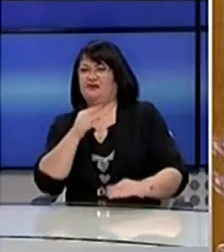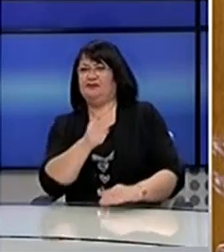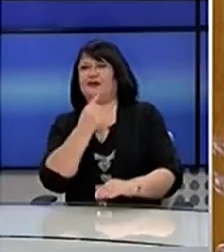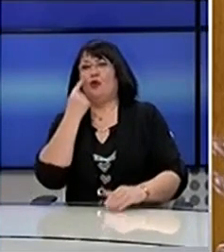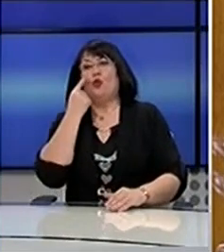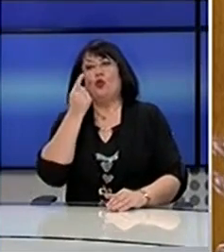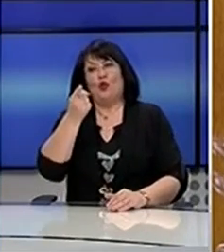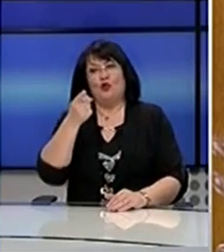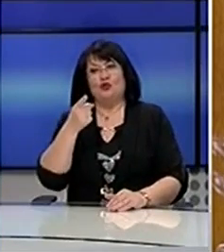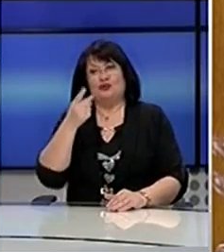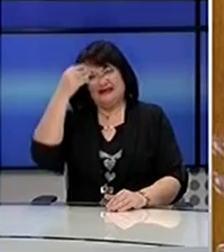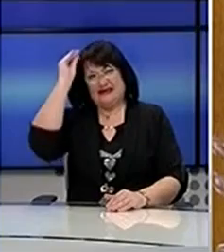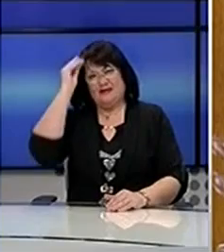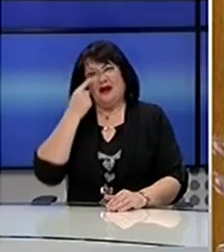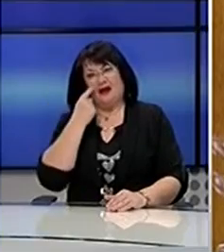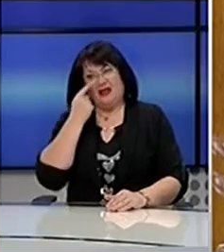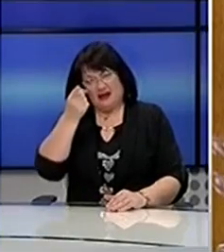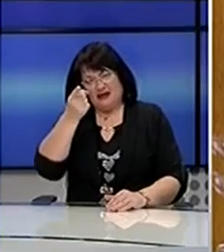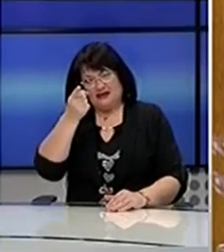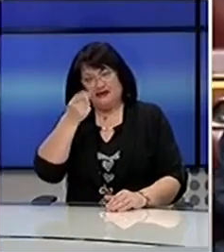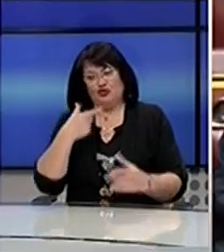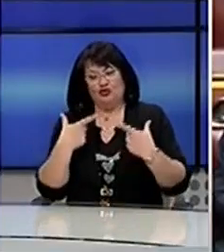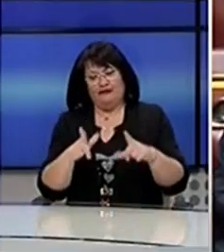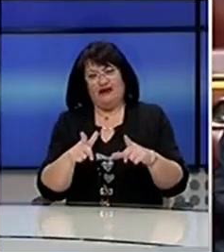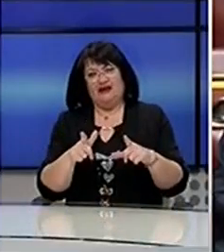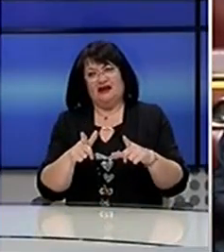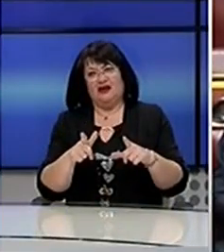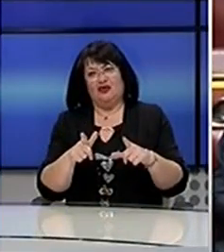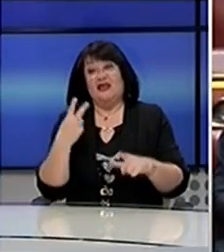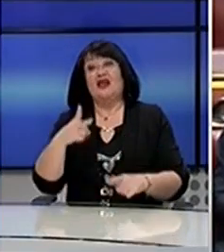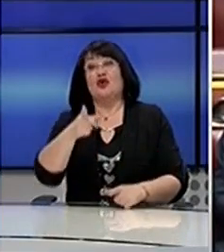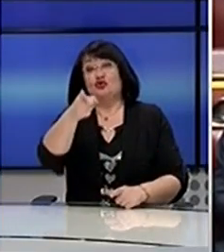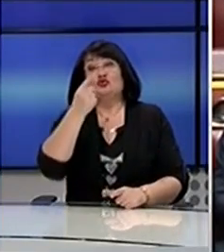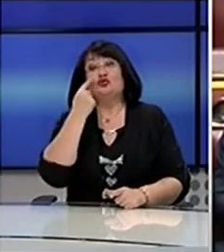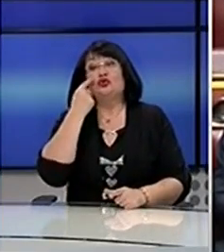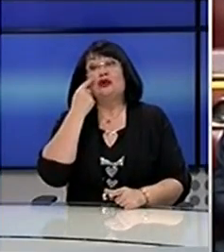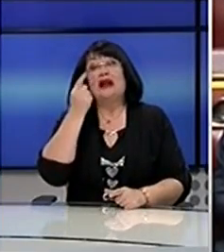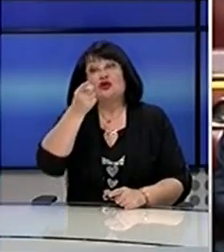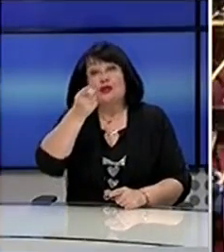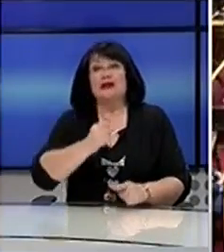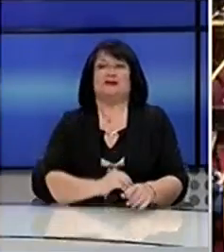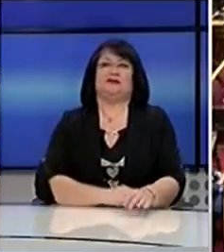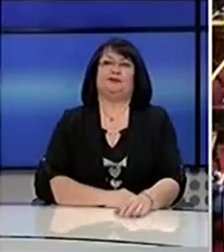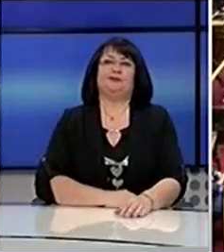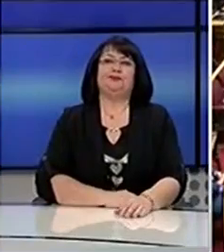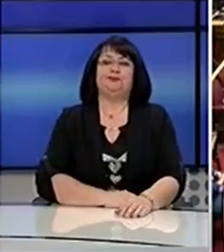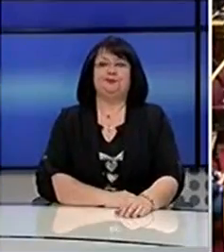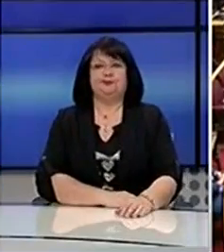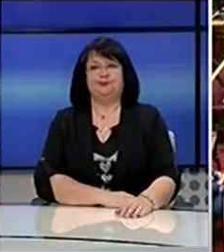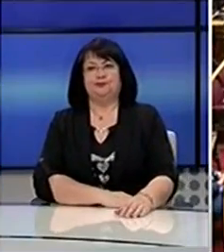δείτε το κύριε Τσίπρα, μπορεί να σας έχει διαφύγει. Αυτό είναι στο βίντεό σας. Το καταθέτω στα πρακτικά.